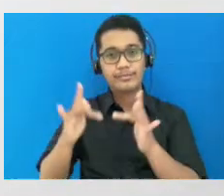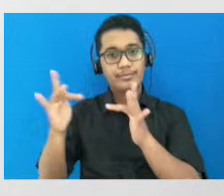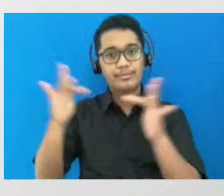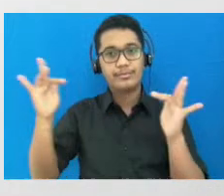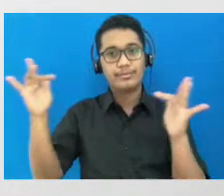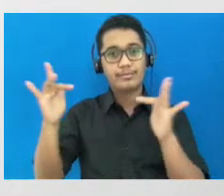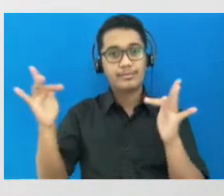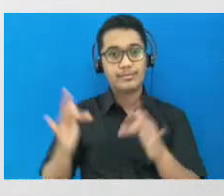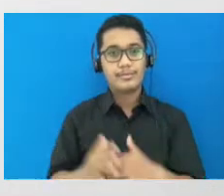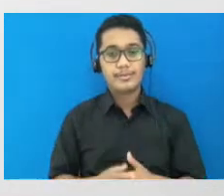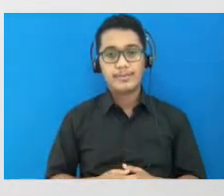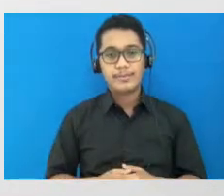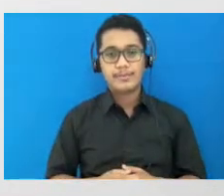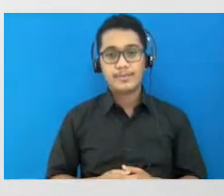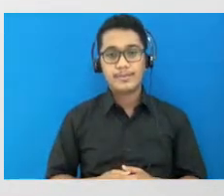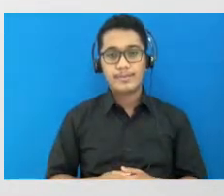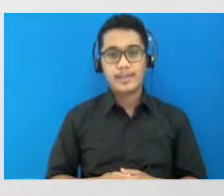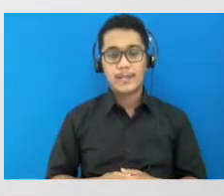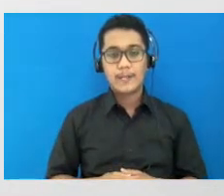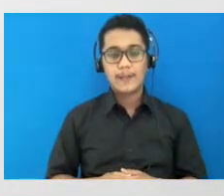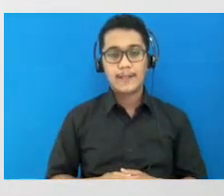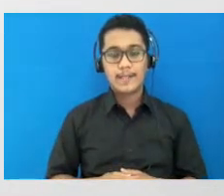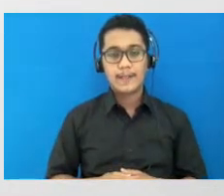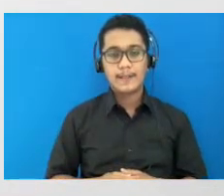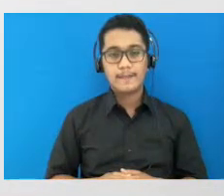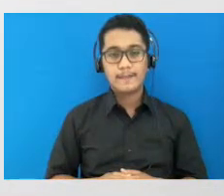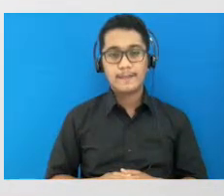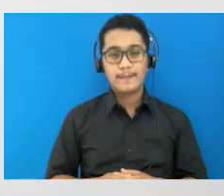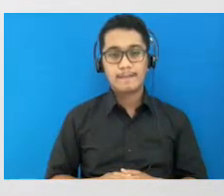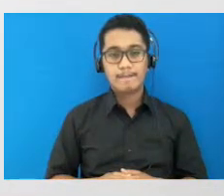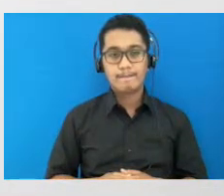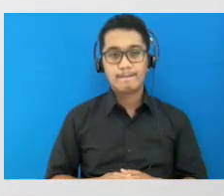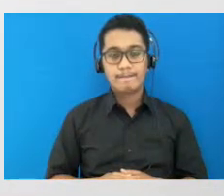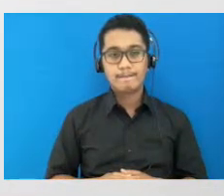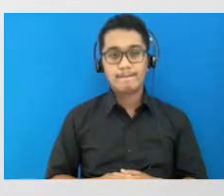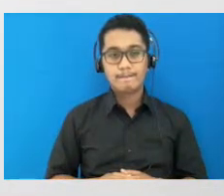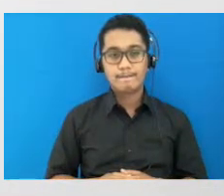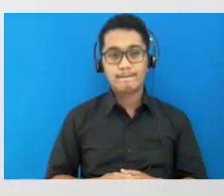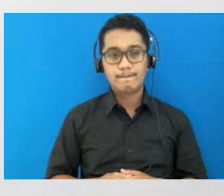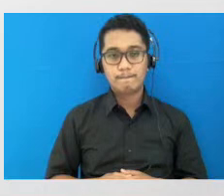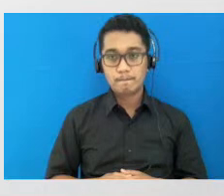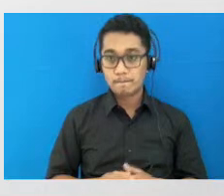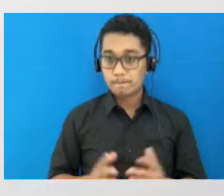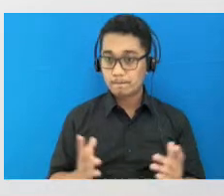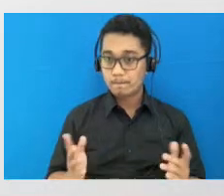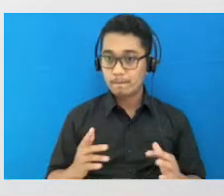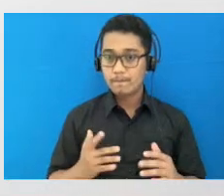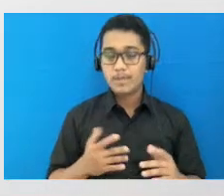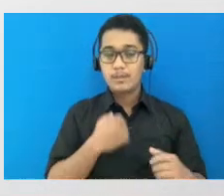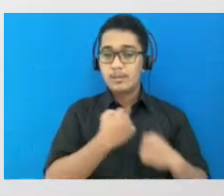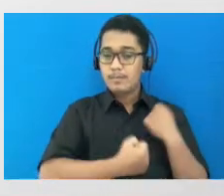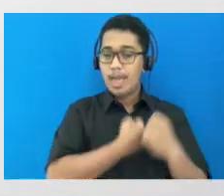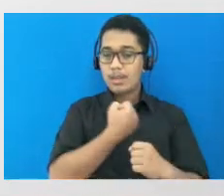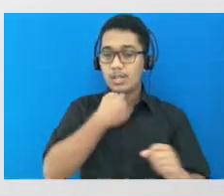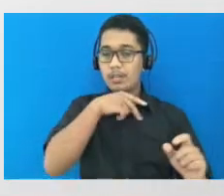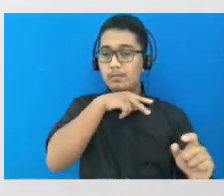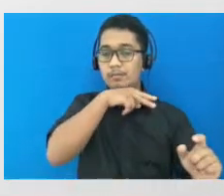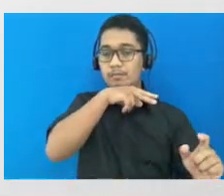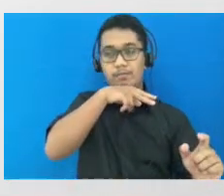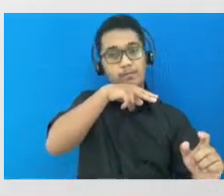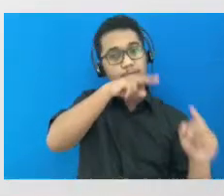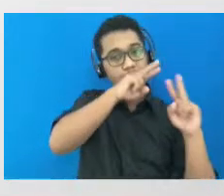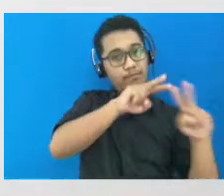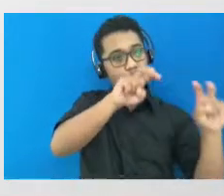penyelenggara ya. Sistem elektronik yang datanya bocor, kan terputus ya. Melakukan pemeriksaan terhadap